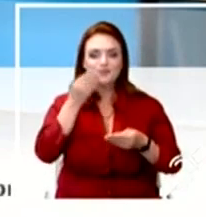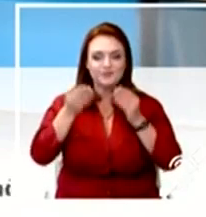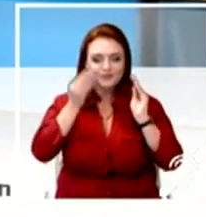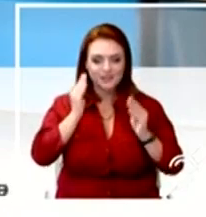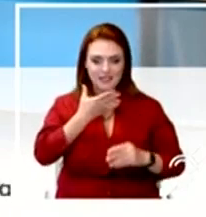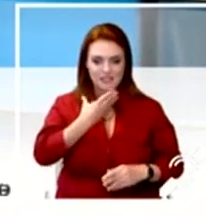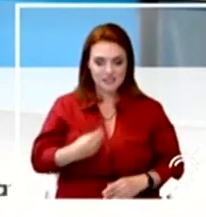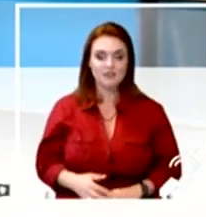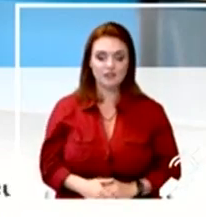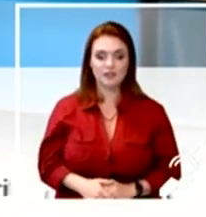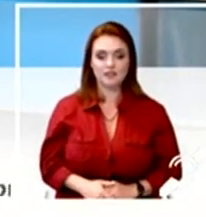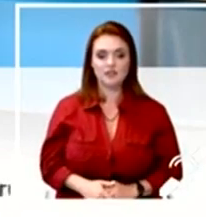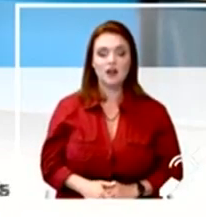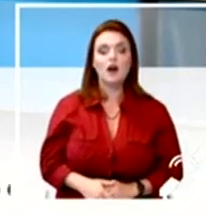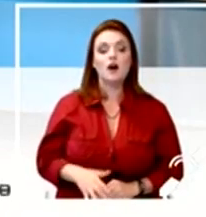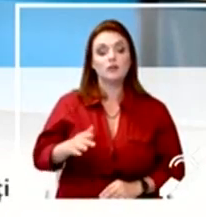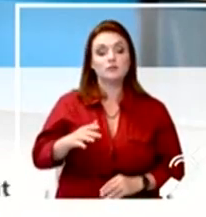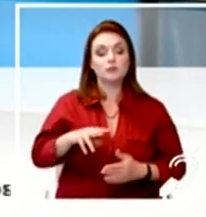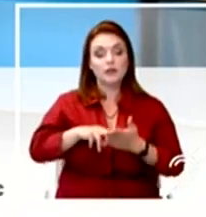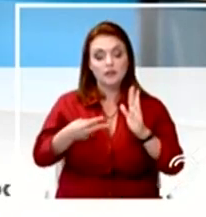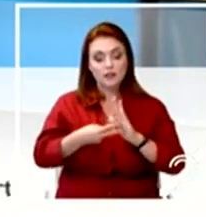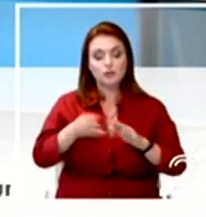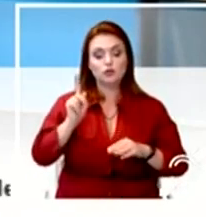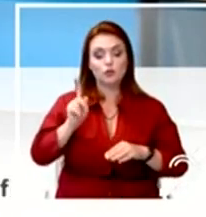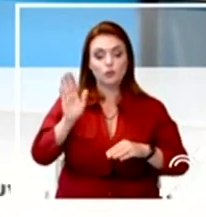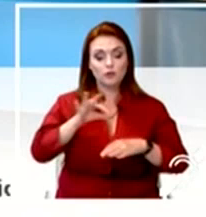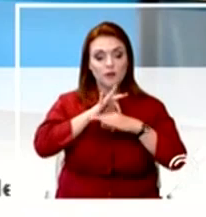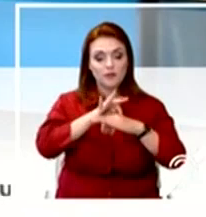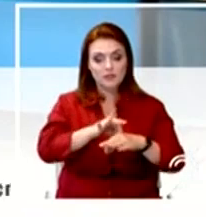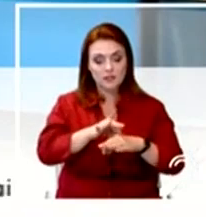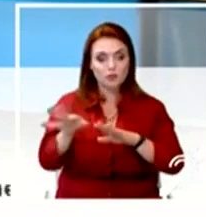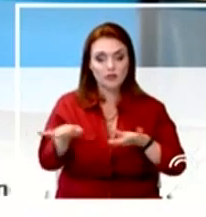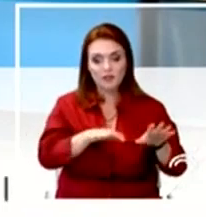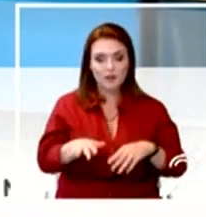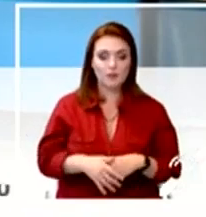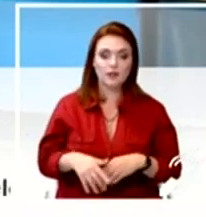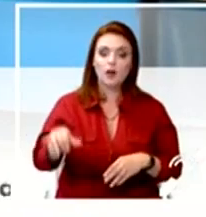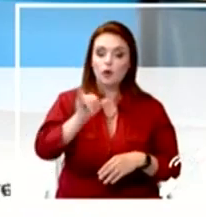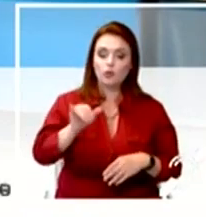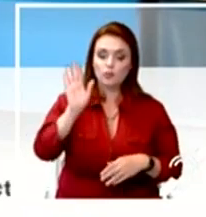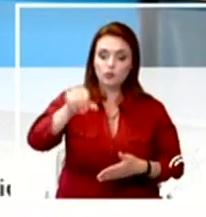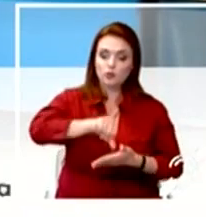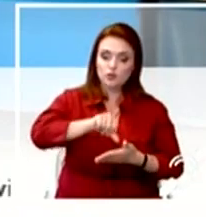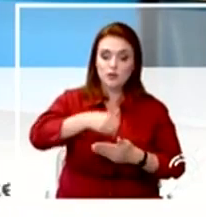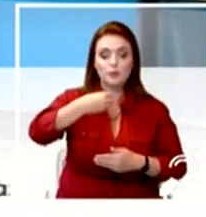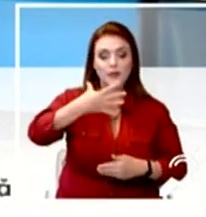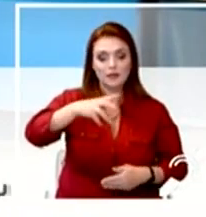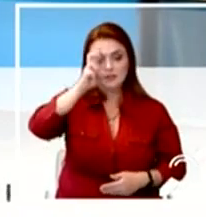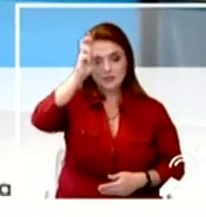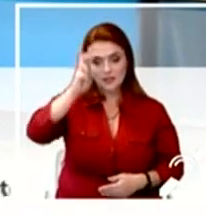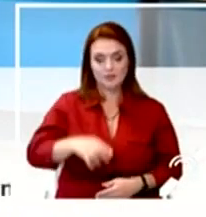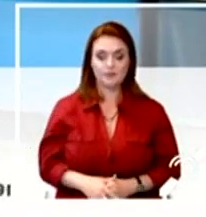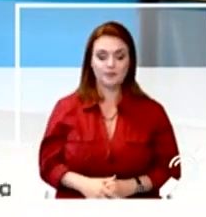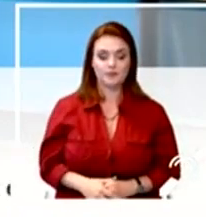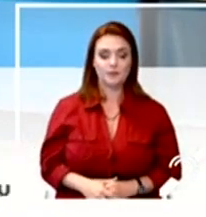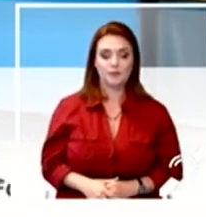va fi organizat un eveniment internațional cu experți din industria medicală din peste 15 țări pentru stabilirea unor